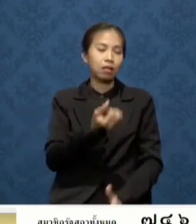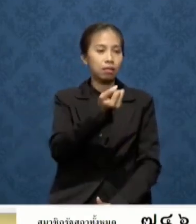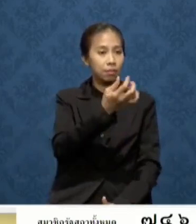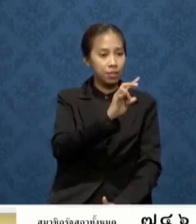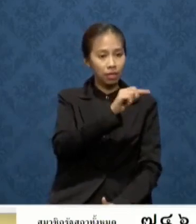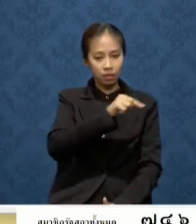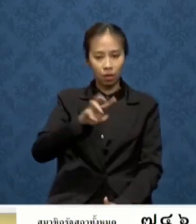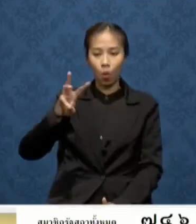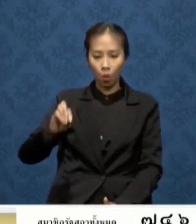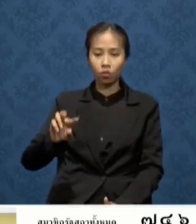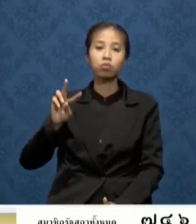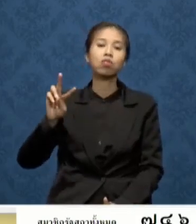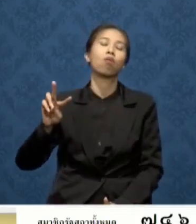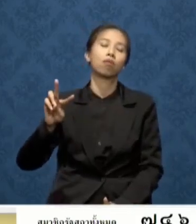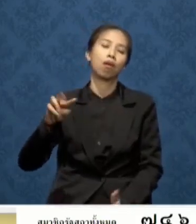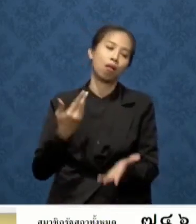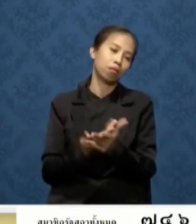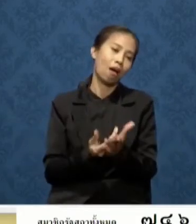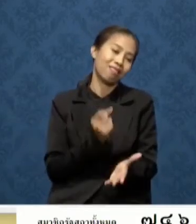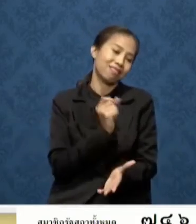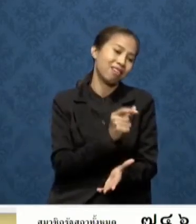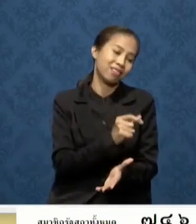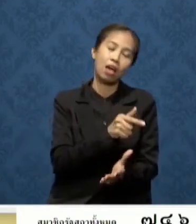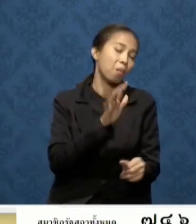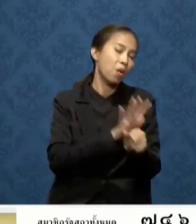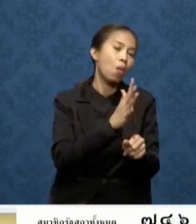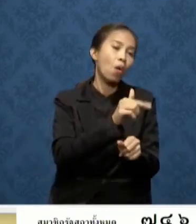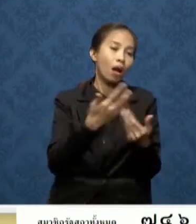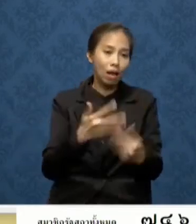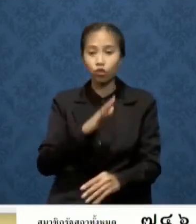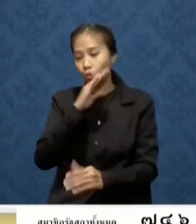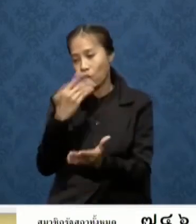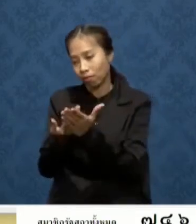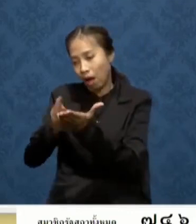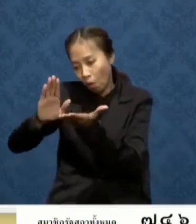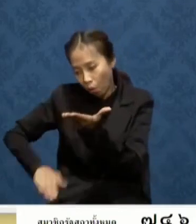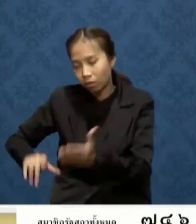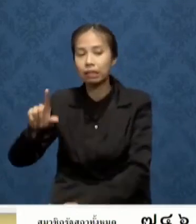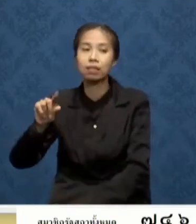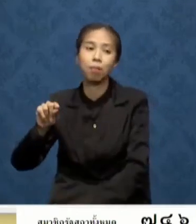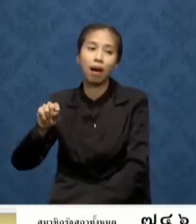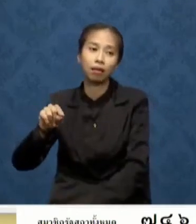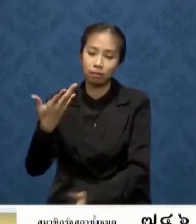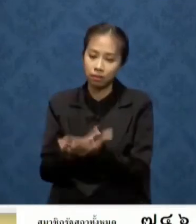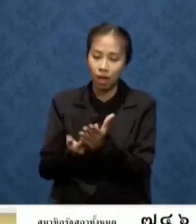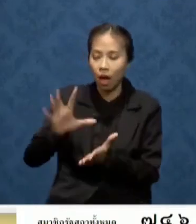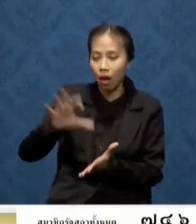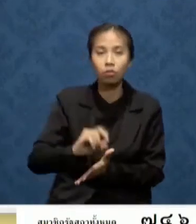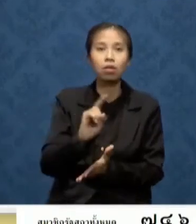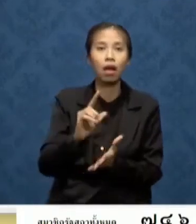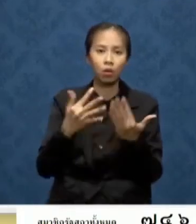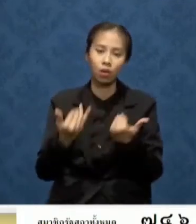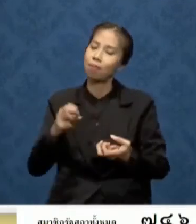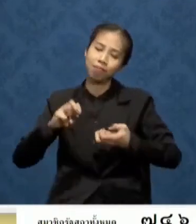62 บานะครับแล้หากทนอยดๆ ลดไปเหลอ 20 บาททจะเอเงนจากไหนแถมยมปัหาคลาซังอยในป